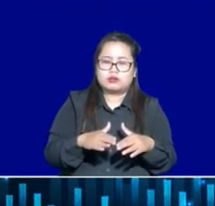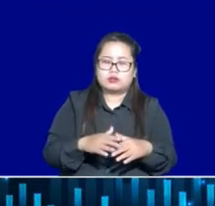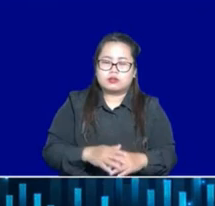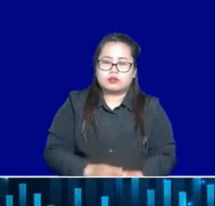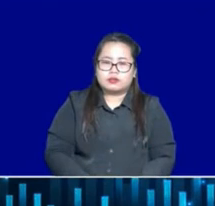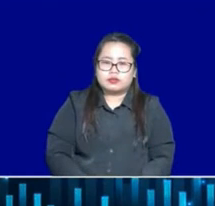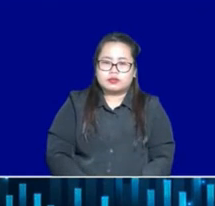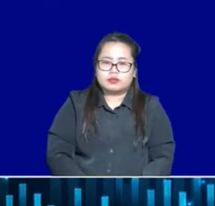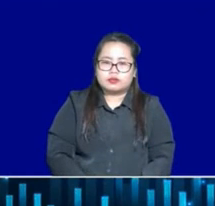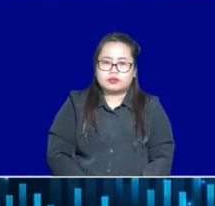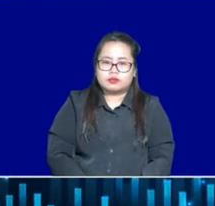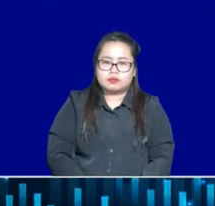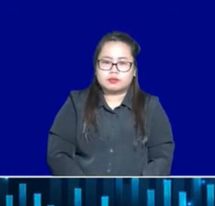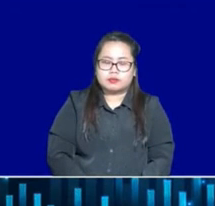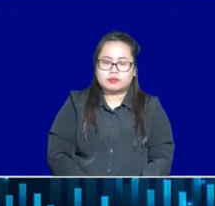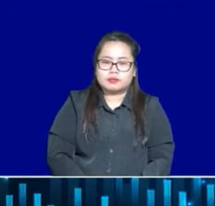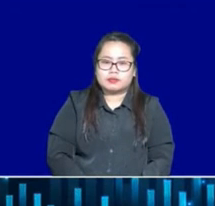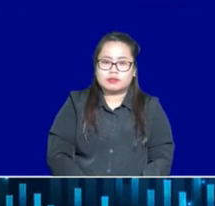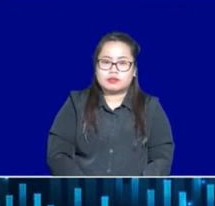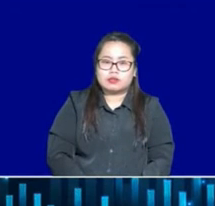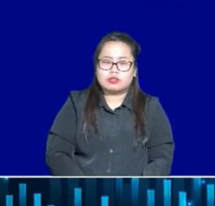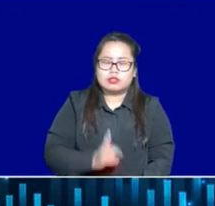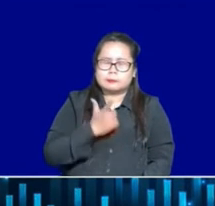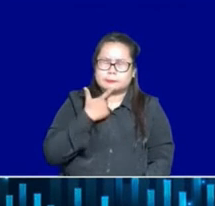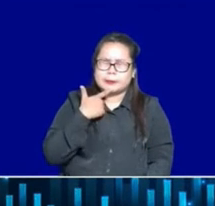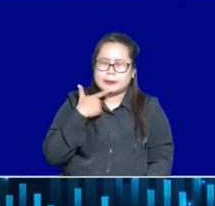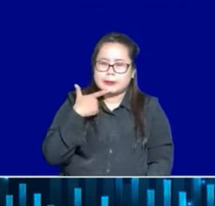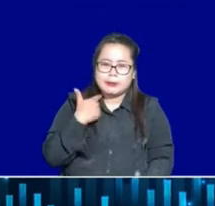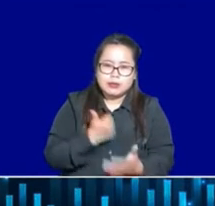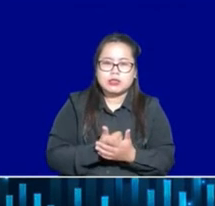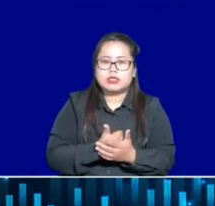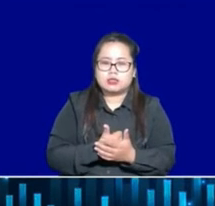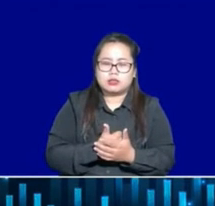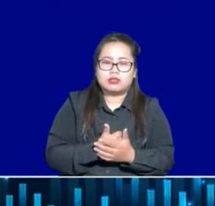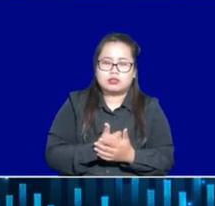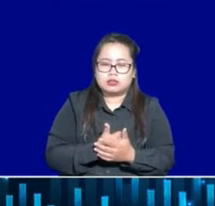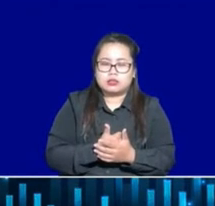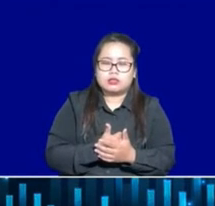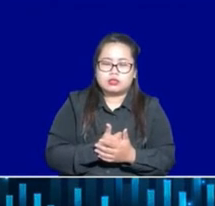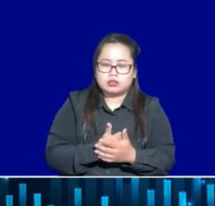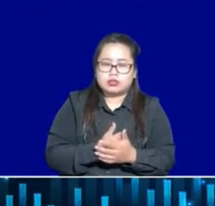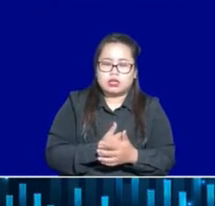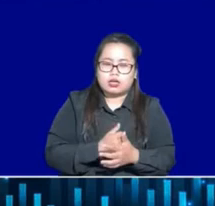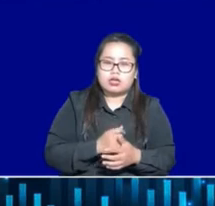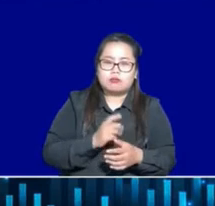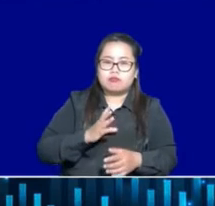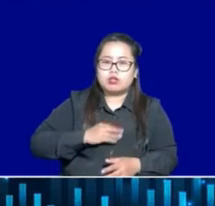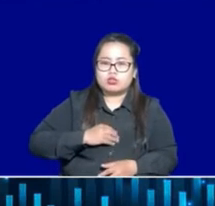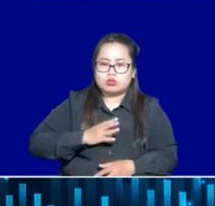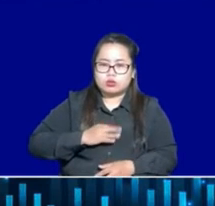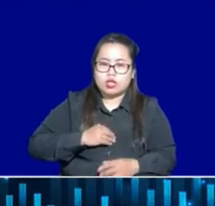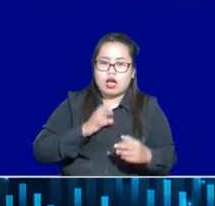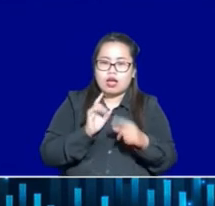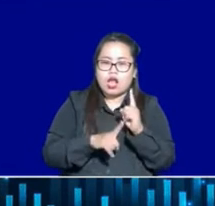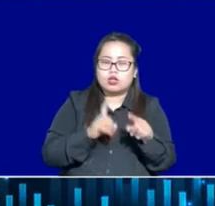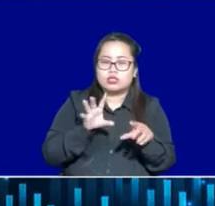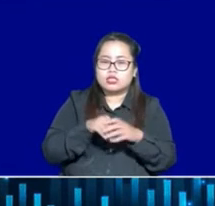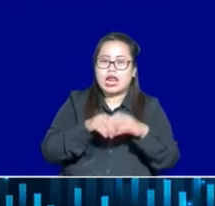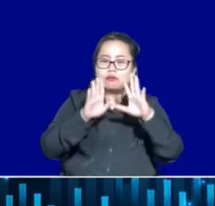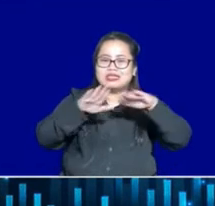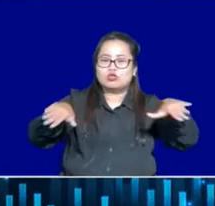Dan yang paling penting menurut saya kalau dalam hal soal industri